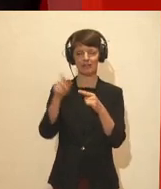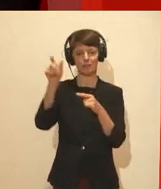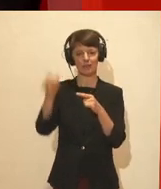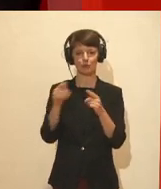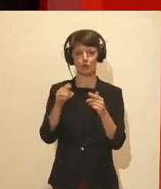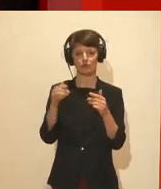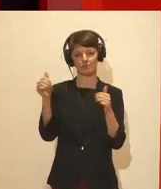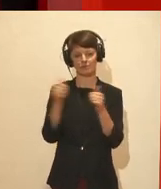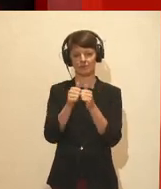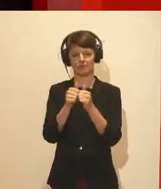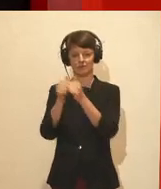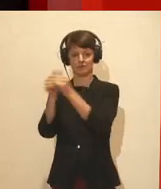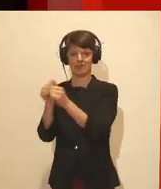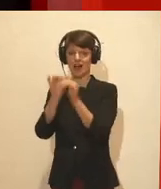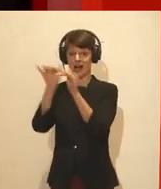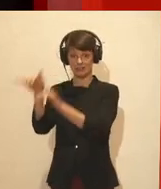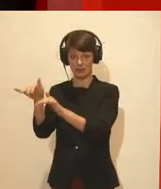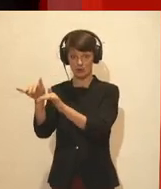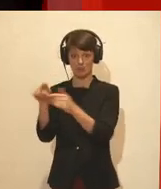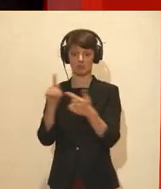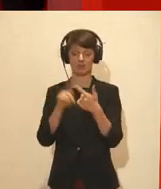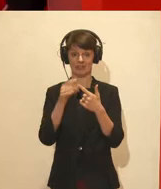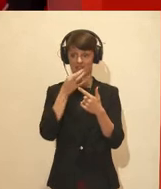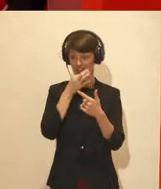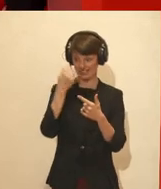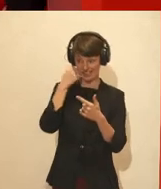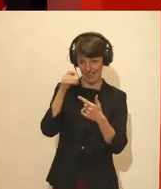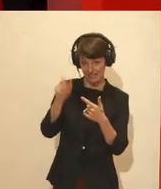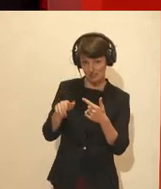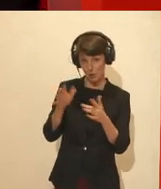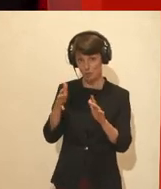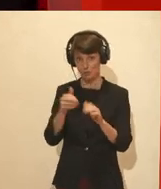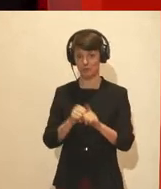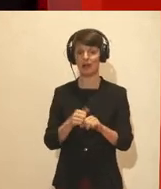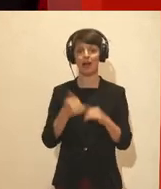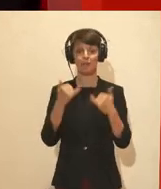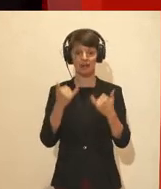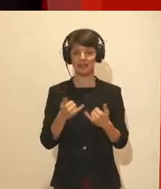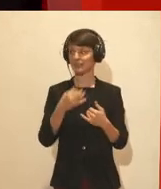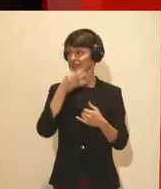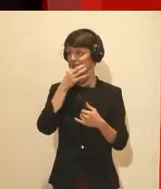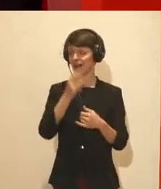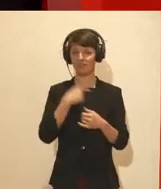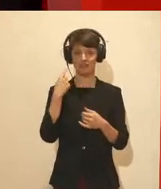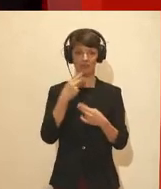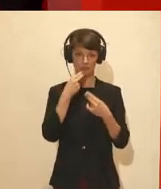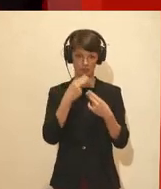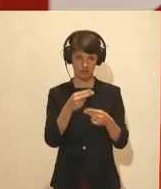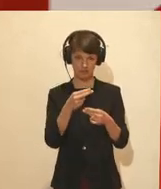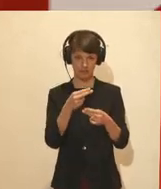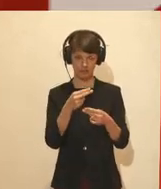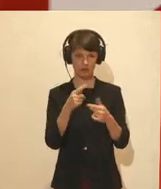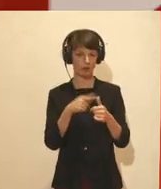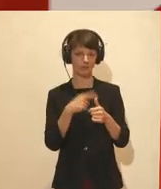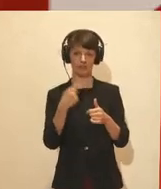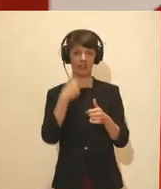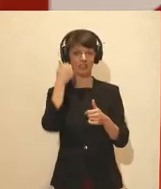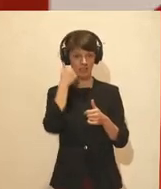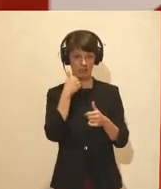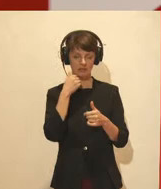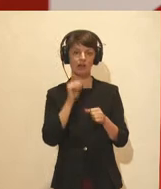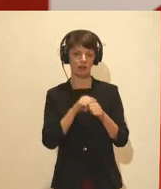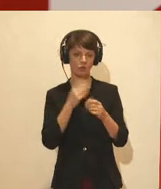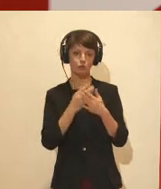zweite frage war sind die eigentlich auch nett aber die frage die wir jetzt beantworten müssen es nicht sind wir auch nicht das ist das was wir auch